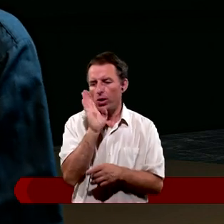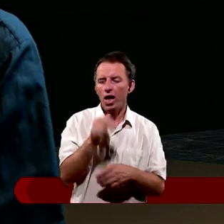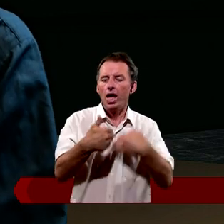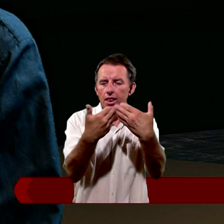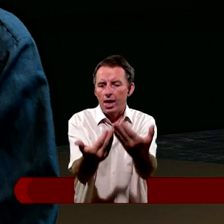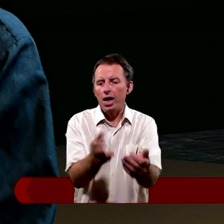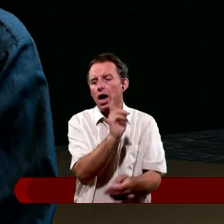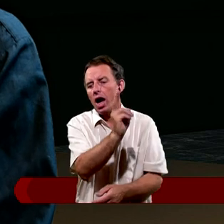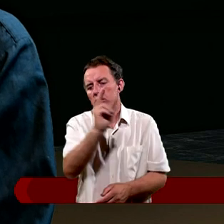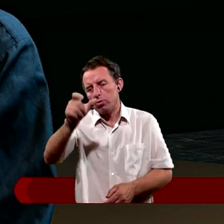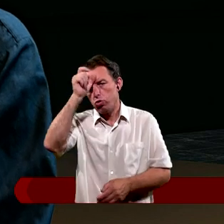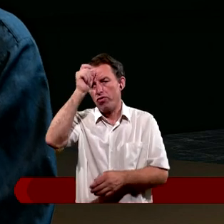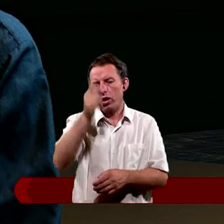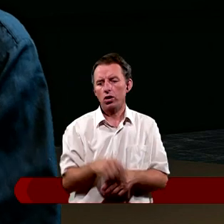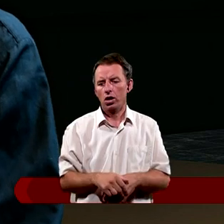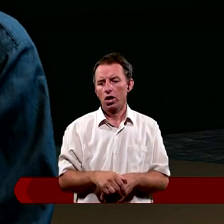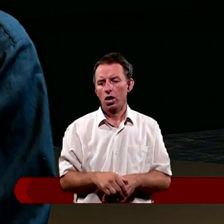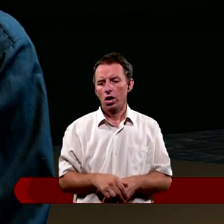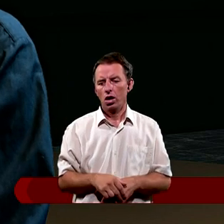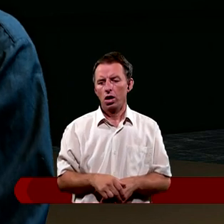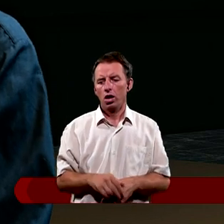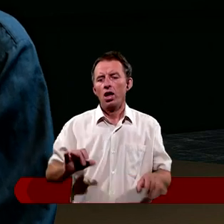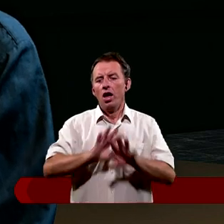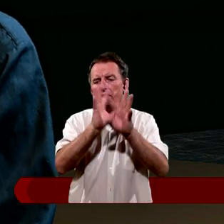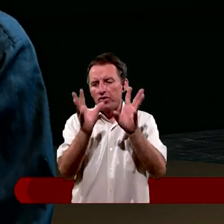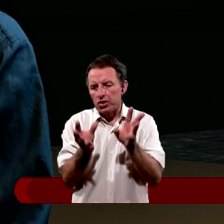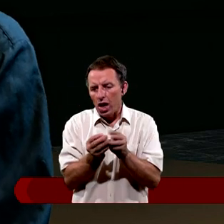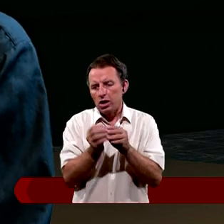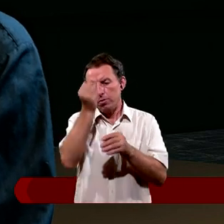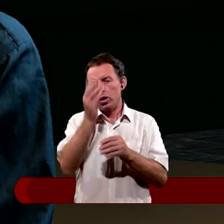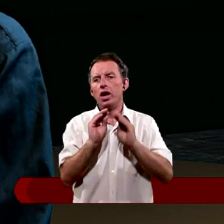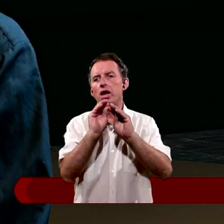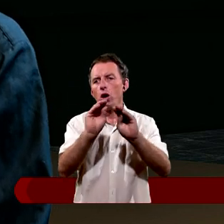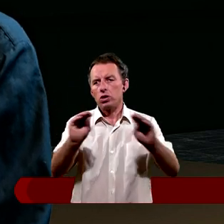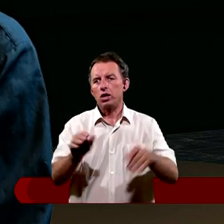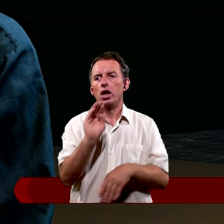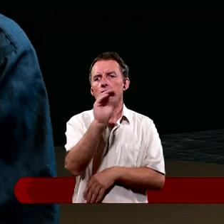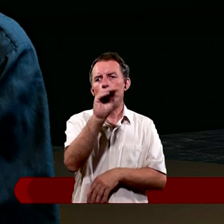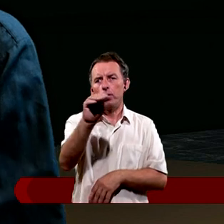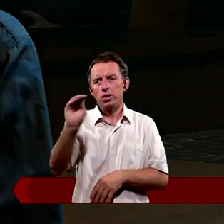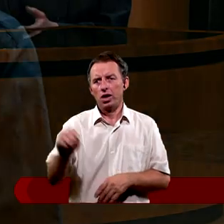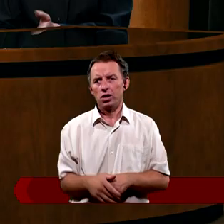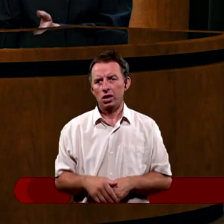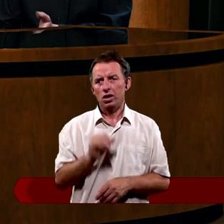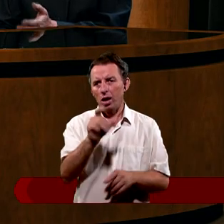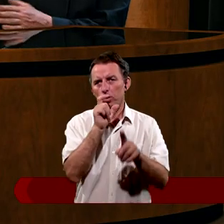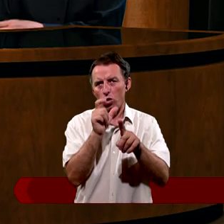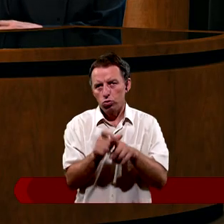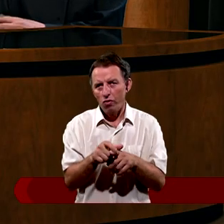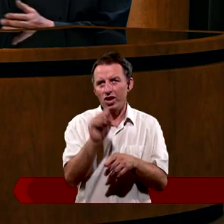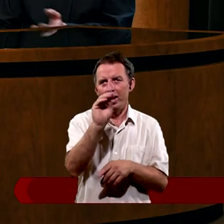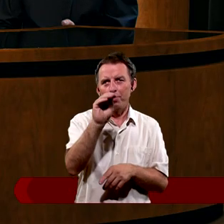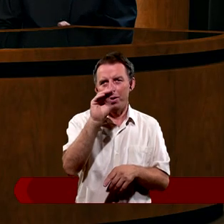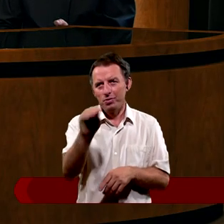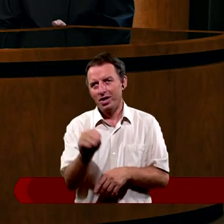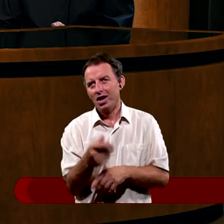dane każdemu człowiekowi, bo tutaj czytamy, czy tym, którzy wierzą, wszelkiej mądrości, nauczajcie i napominajcie. Tam jest nie tylko, tam są słowa i